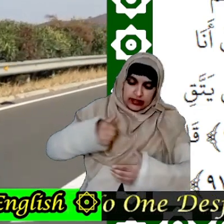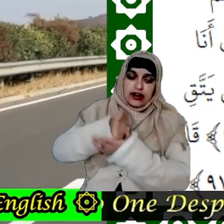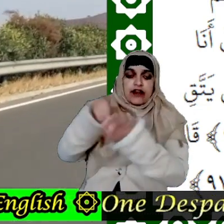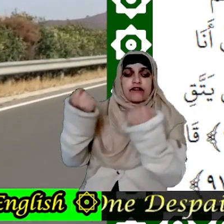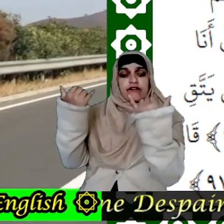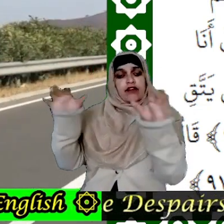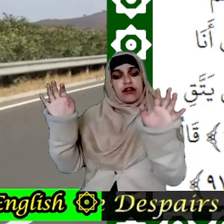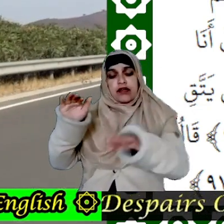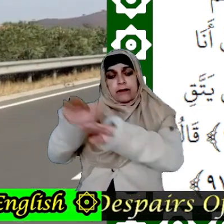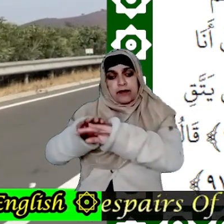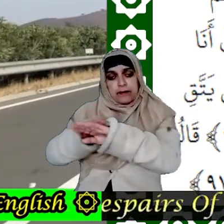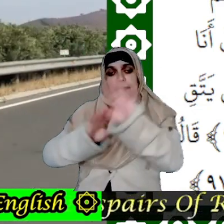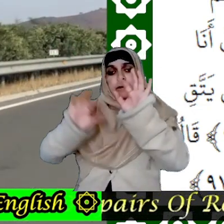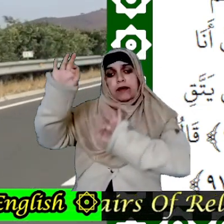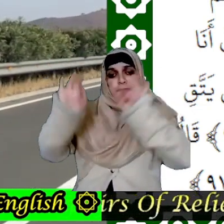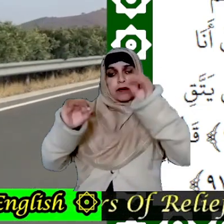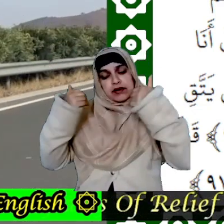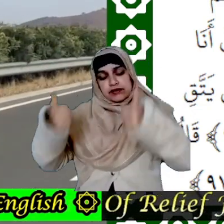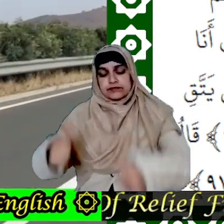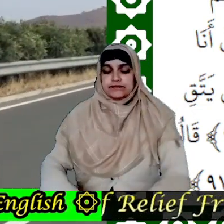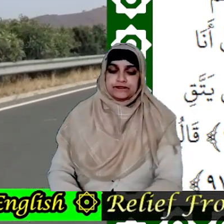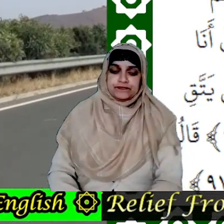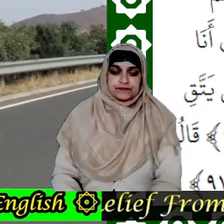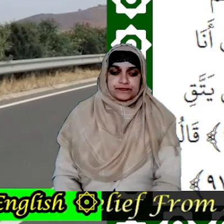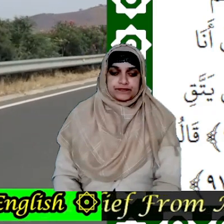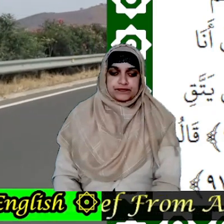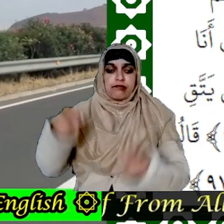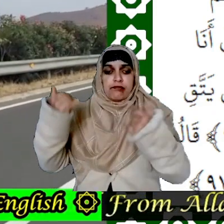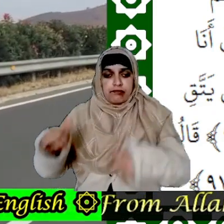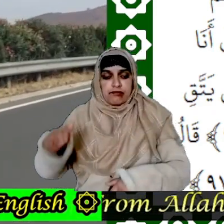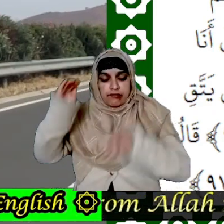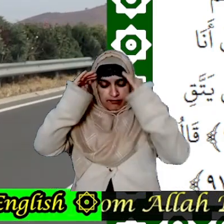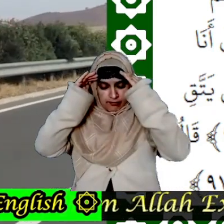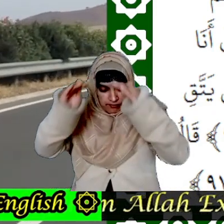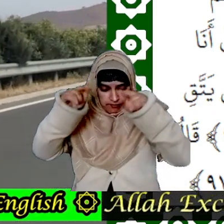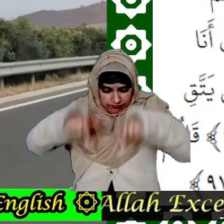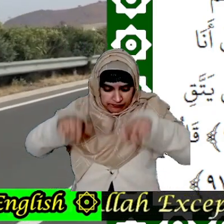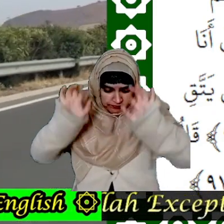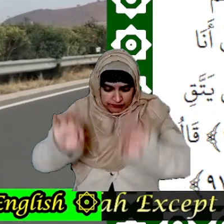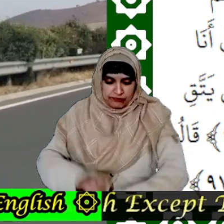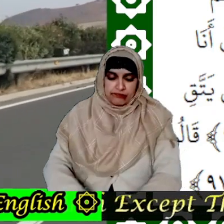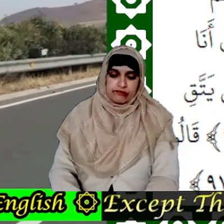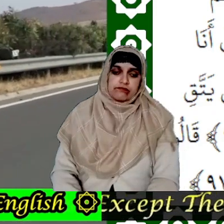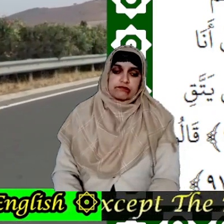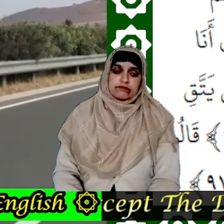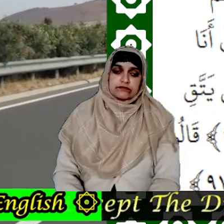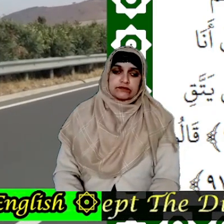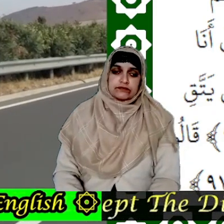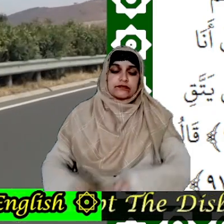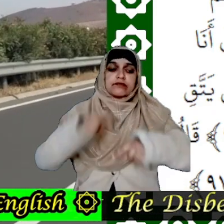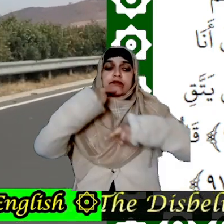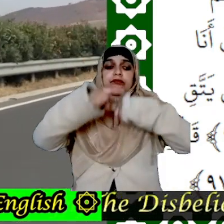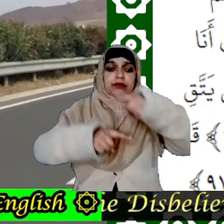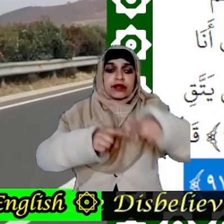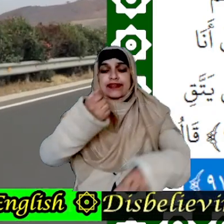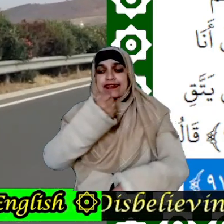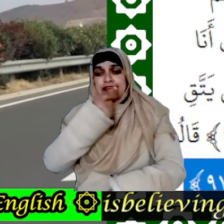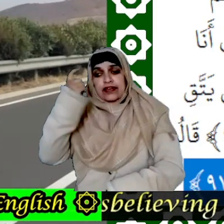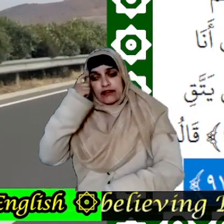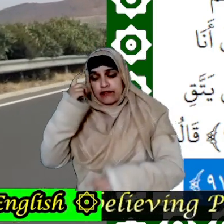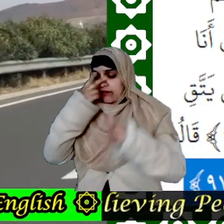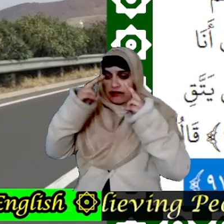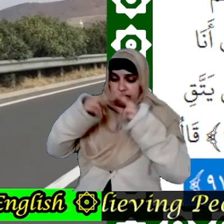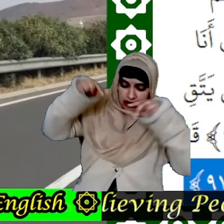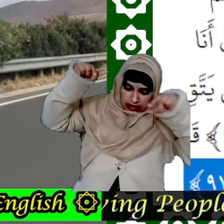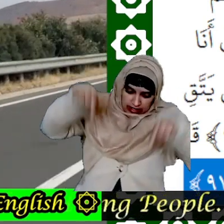لا يضيع رب بلاش قدو جزا ورطلت دلك بالصبر أبسان جاني